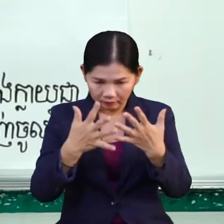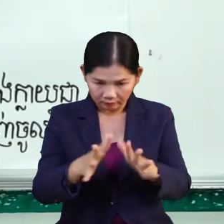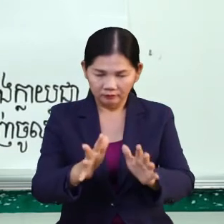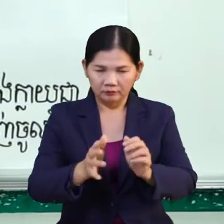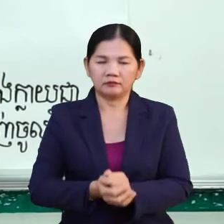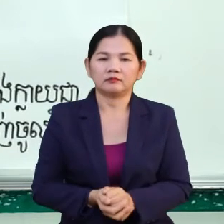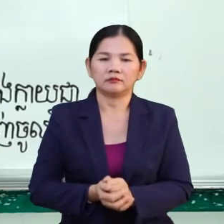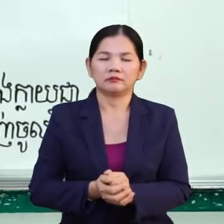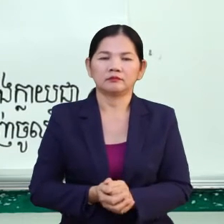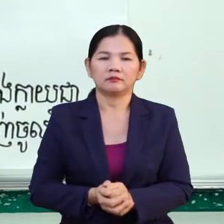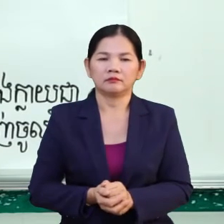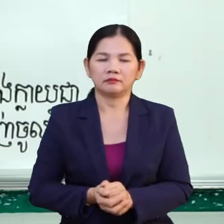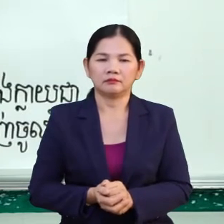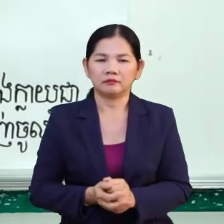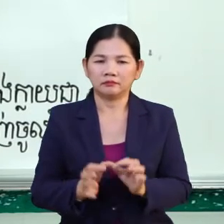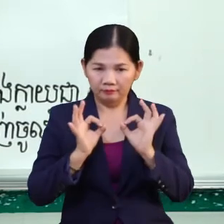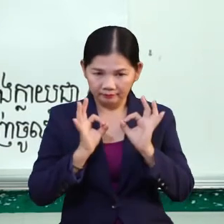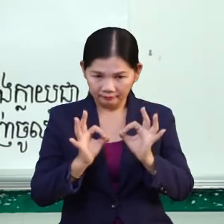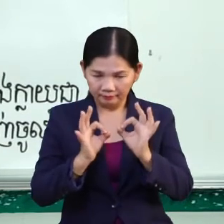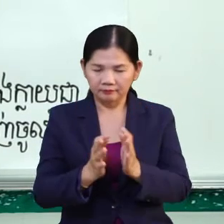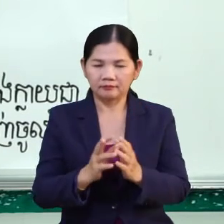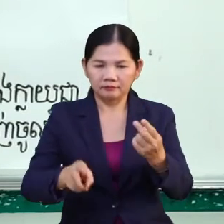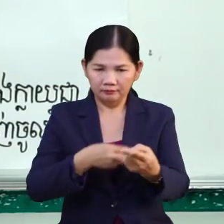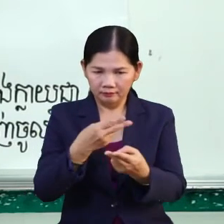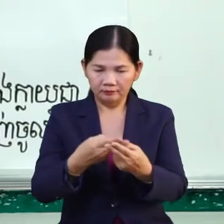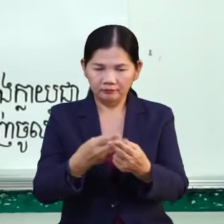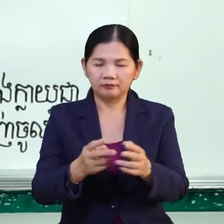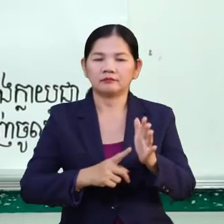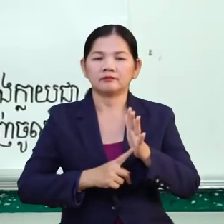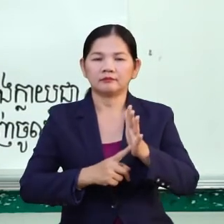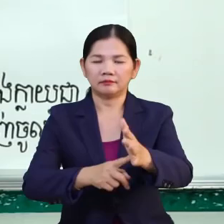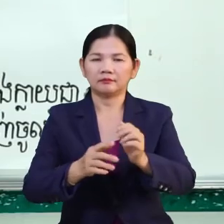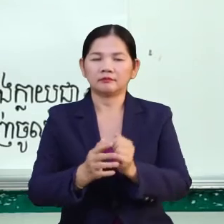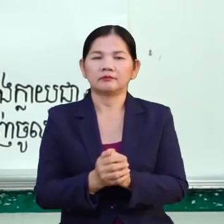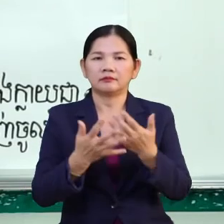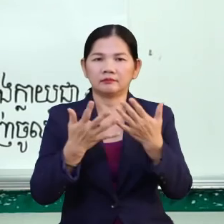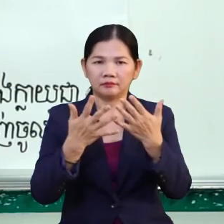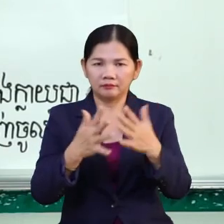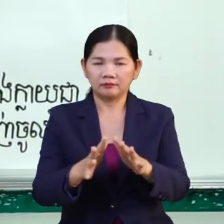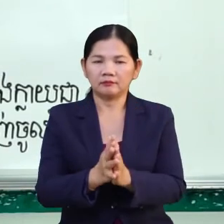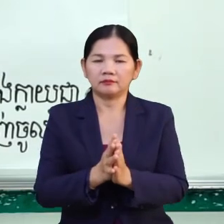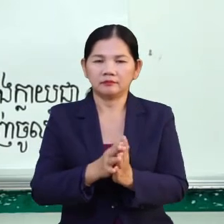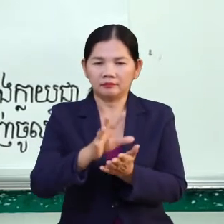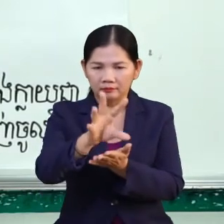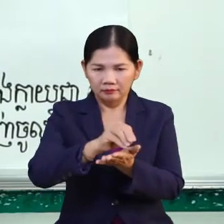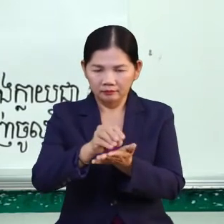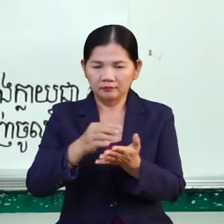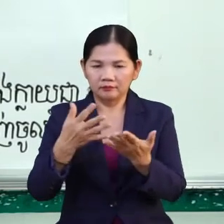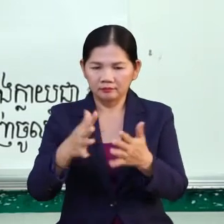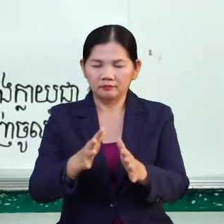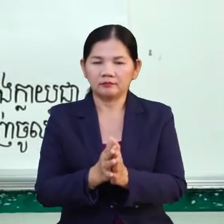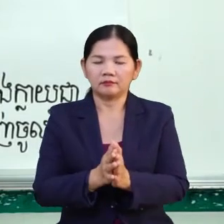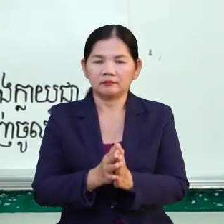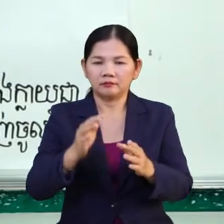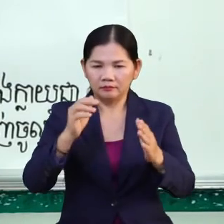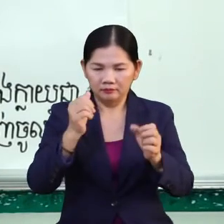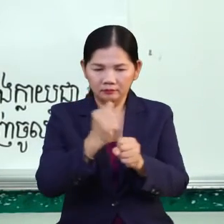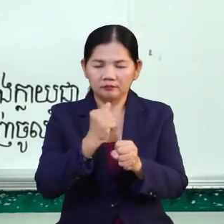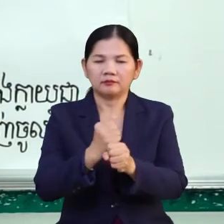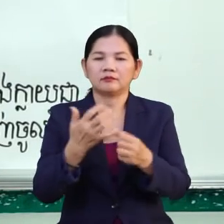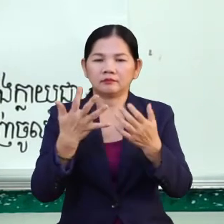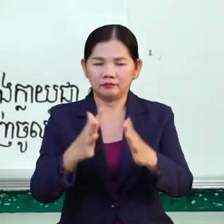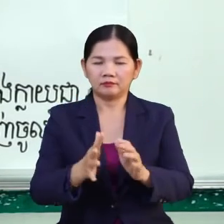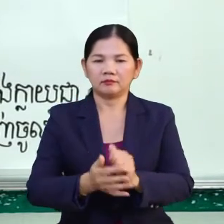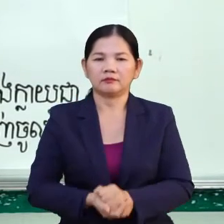នាហើយមែនទេកូនចាហើយចម្លើយដែលអ្នកគ្រូបានបង្ហាញកូនក៏បានចាកត់បន្ថែមទៅក្នុងកិច្ចការកូនរួចរាល់